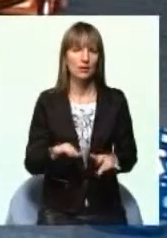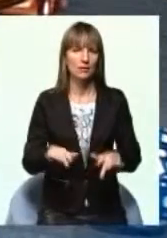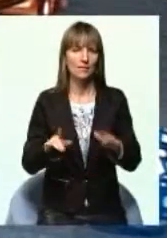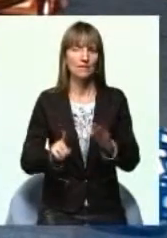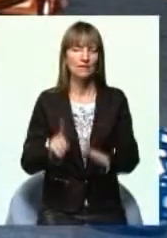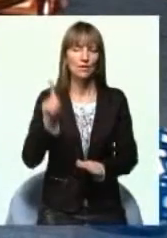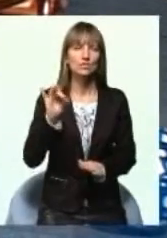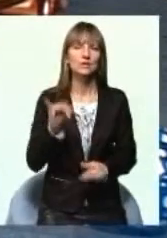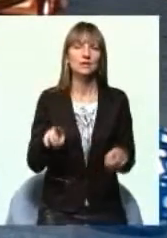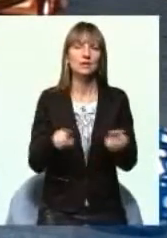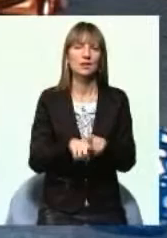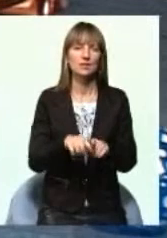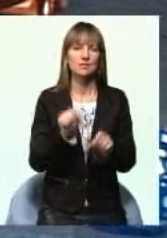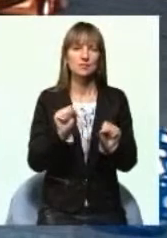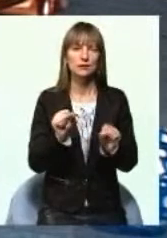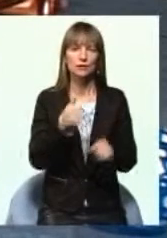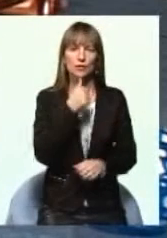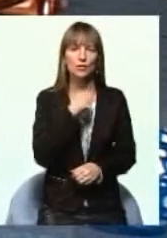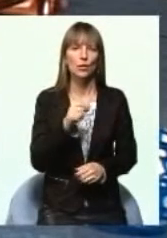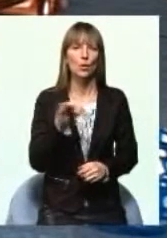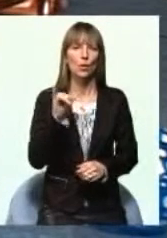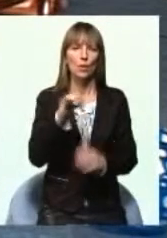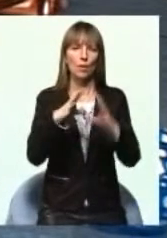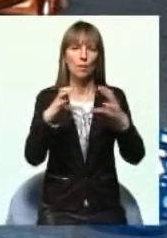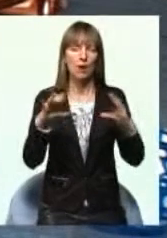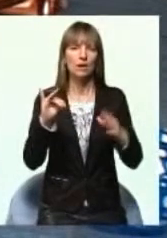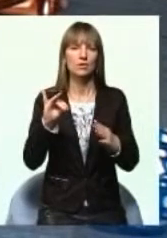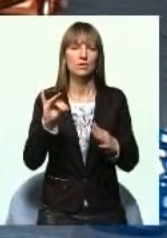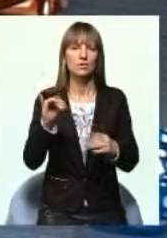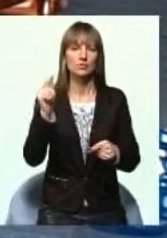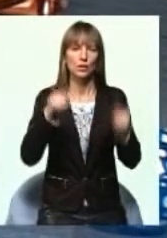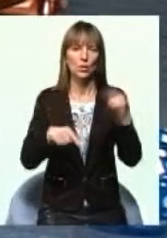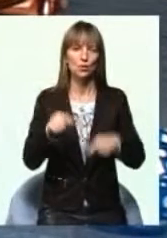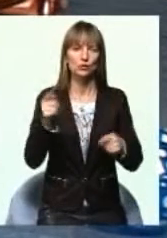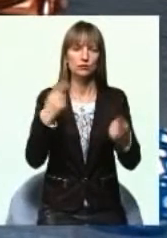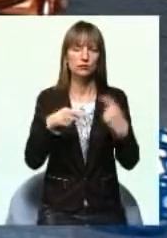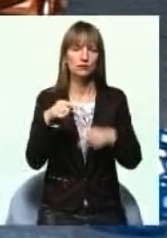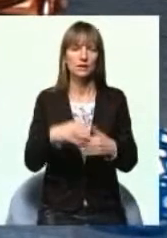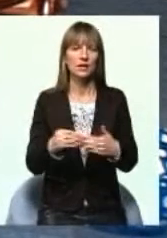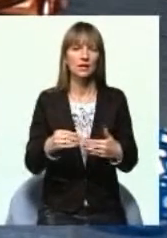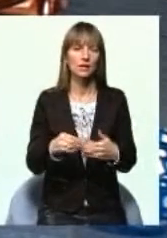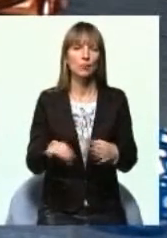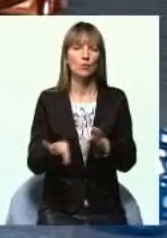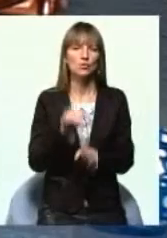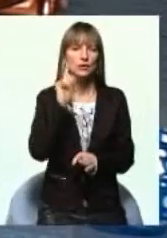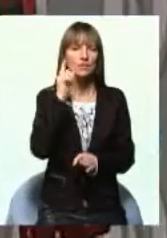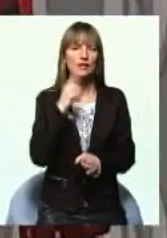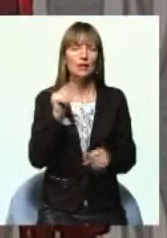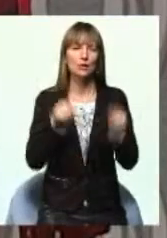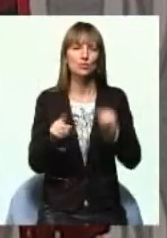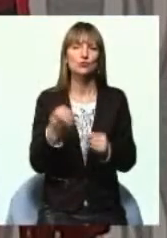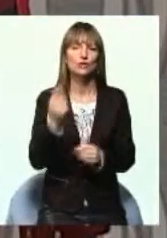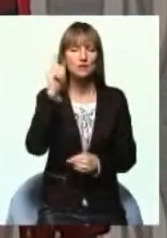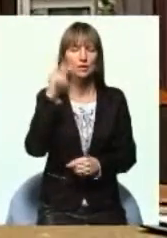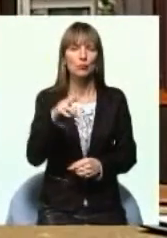повітря. Ну і таким чином вони всі у хмарах випадають дощем. І таким чином утворюється кольоровий дощ. Що ще тобі відомо